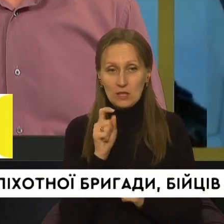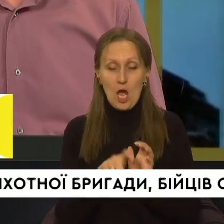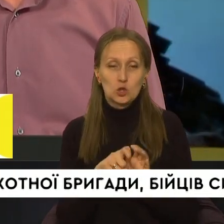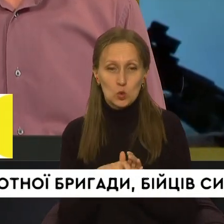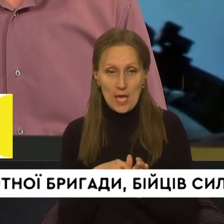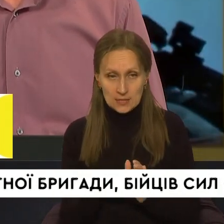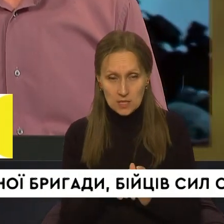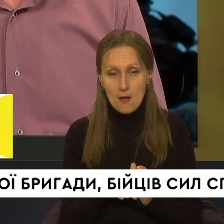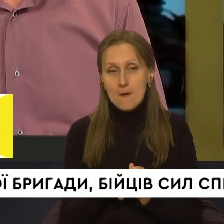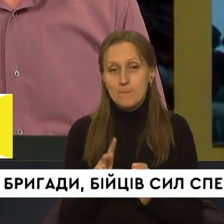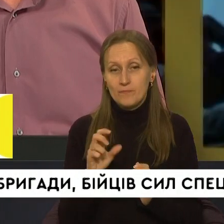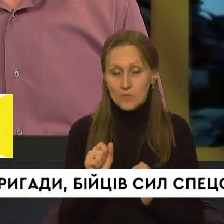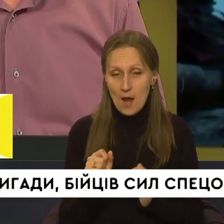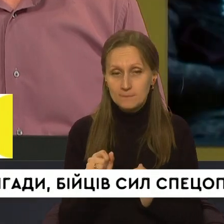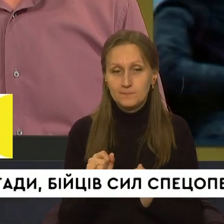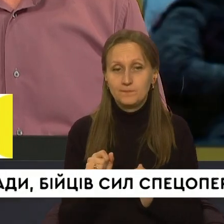Донецьк, на